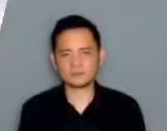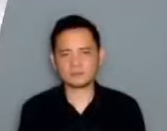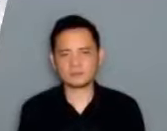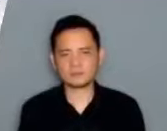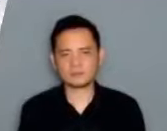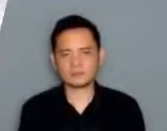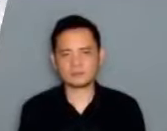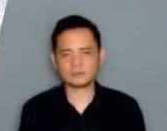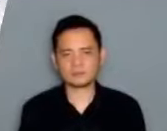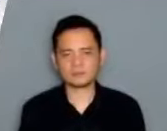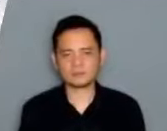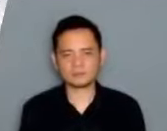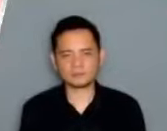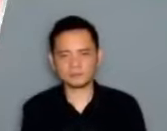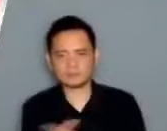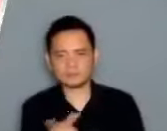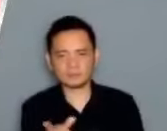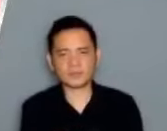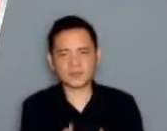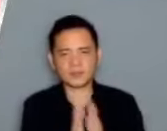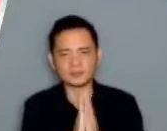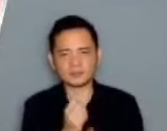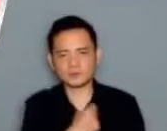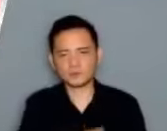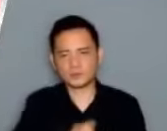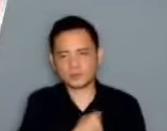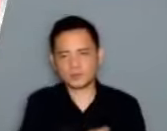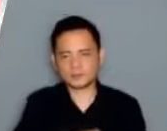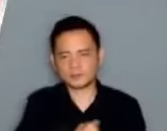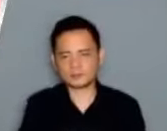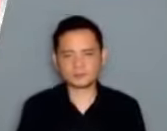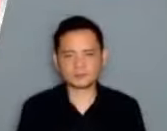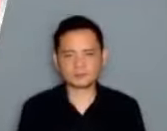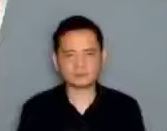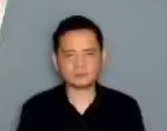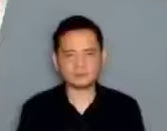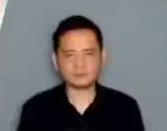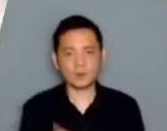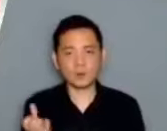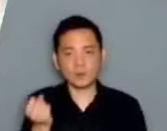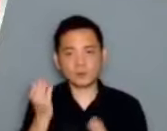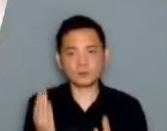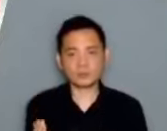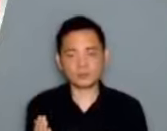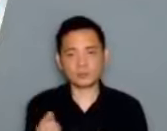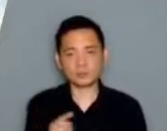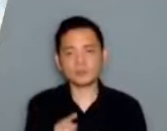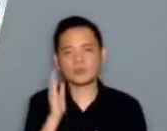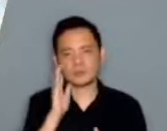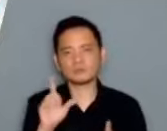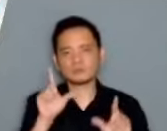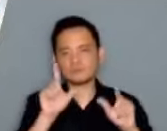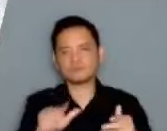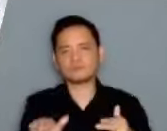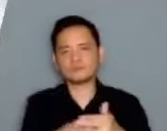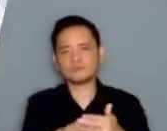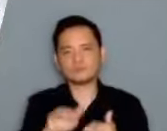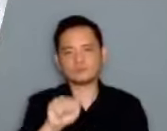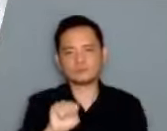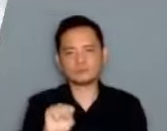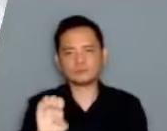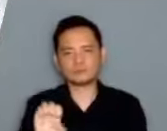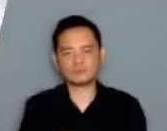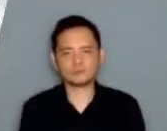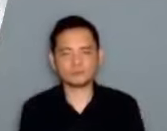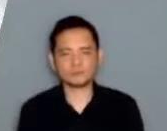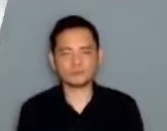Humingi ng tawad ang mga suspect. Gayunman, desidido ang may-ari ng motorsiklo na ituloy ang reklamo. Nahaharap ang mga